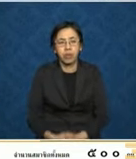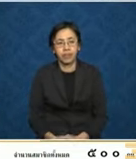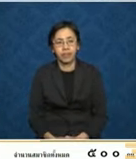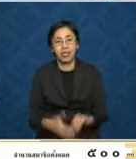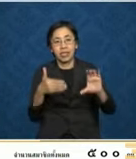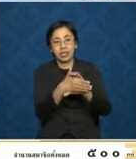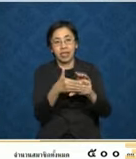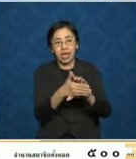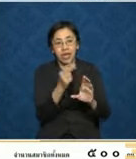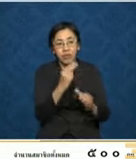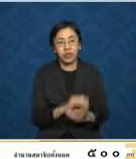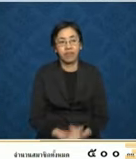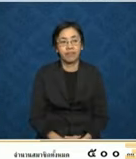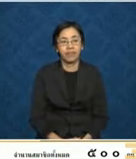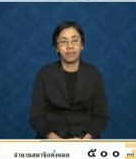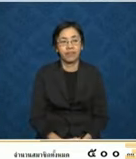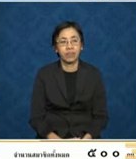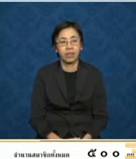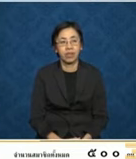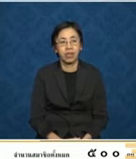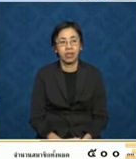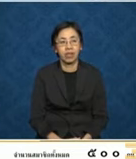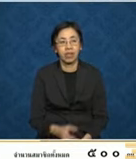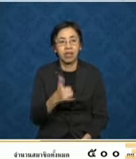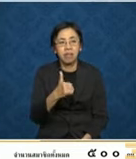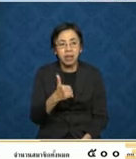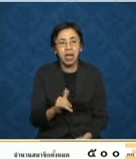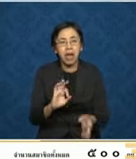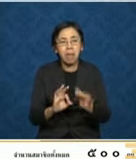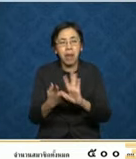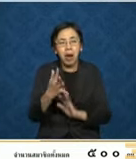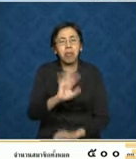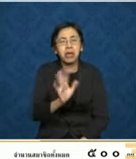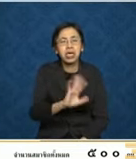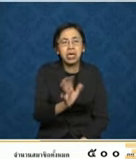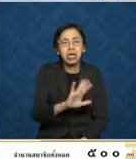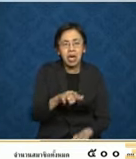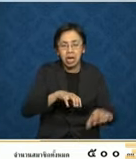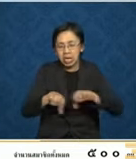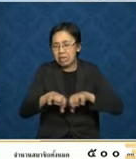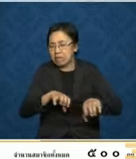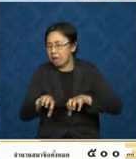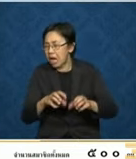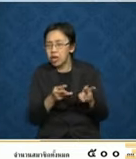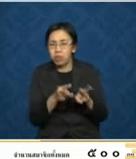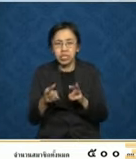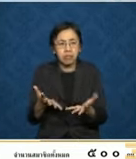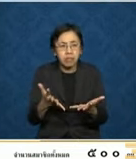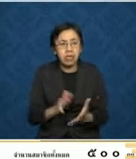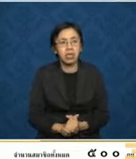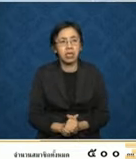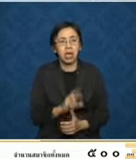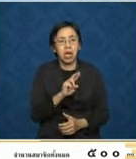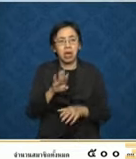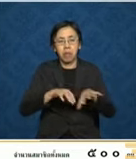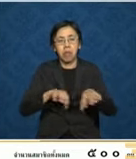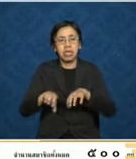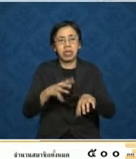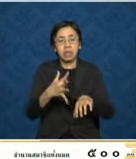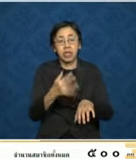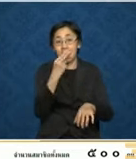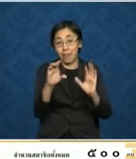ค่ะเทกองเผากลางแจ้งนะคะเป็นไม่ได้เผาอยู่ในเตาไม่มีระบบจัดการมล ไม่มีระบบการจัดการนี่